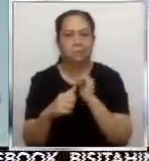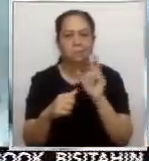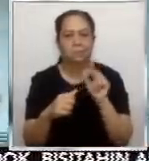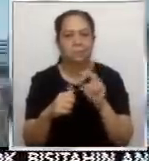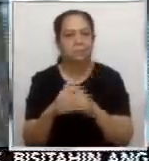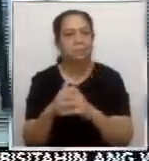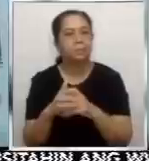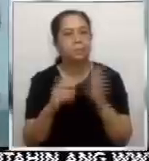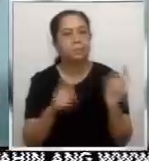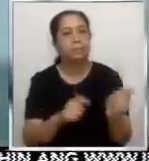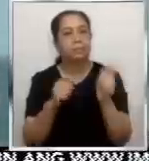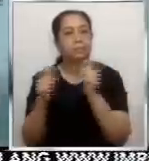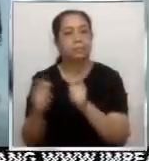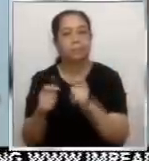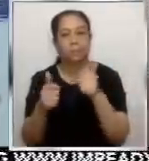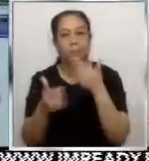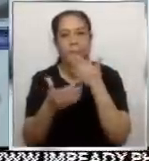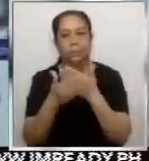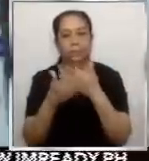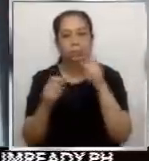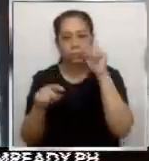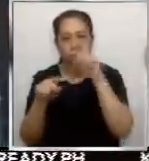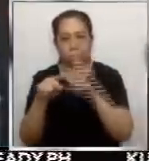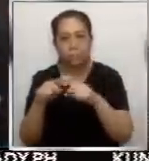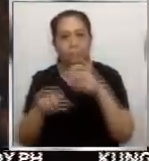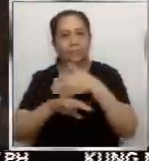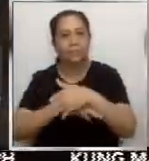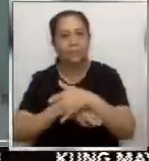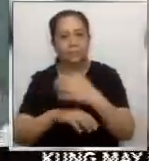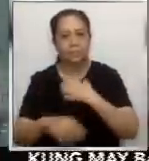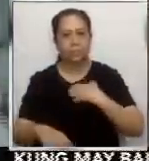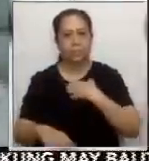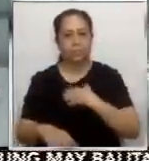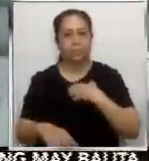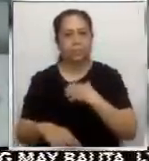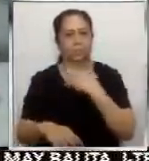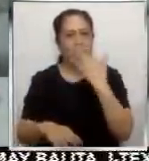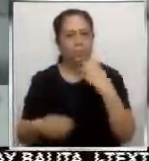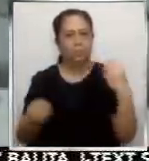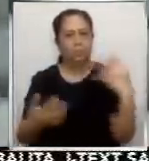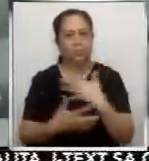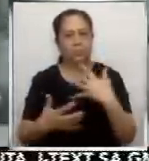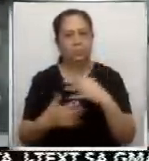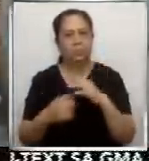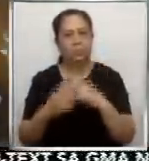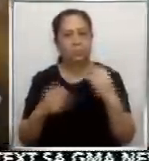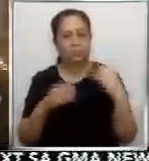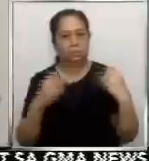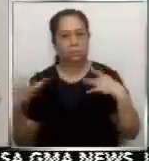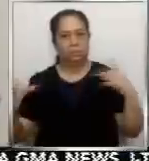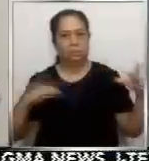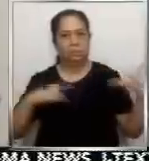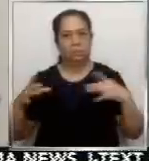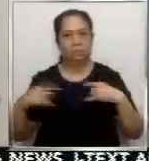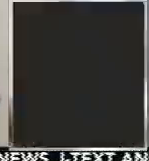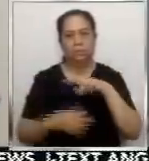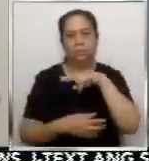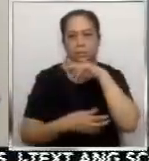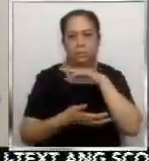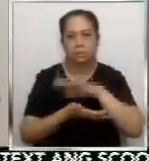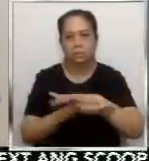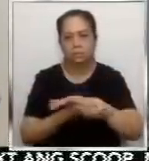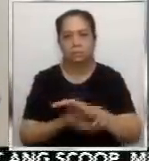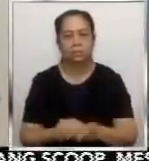siya sa maayos na lodging matapos niyang magreklamo dahil sa takot na mahawa ng virus. Only after I talked to